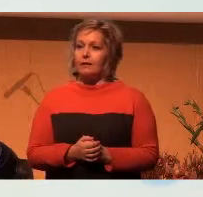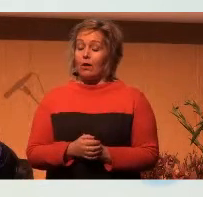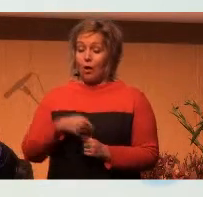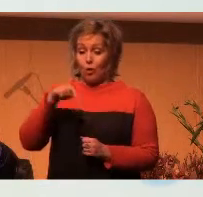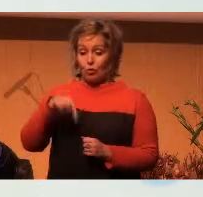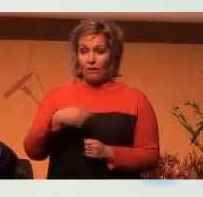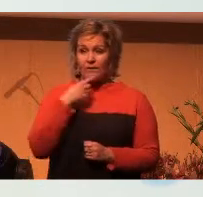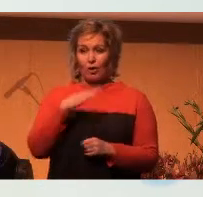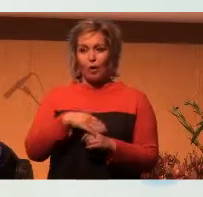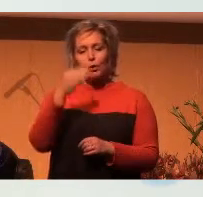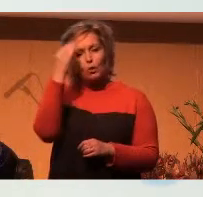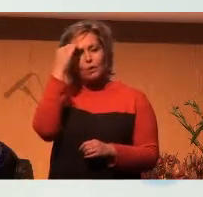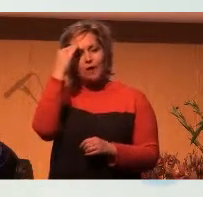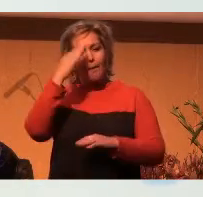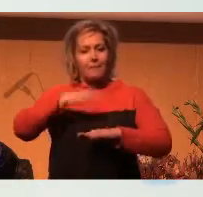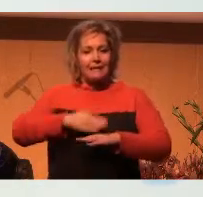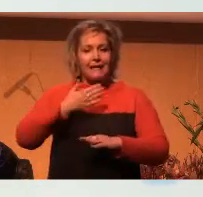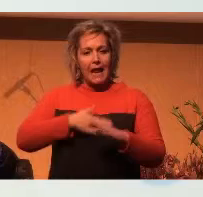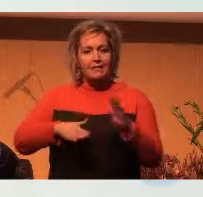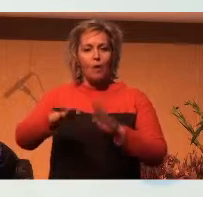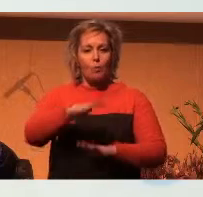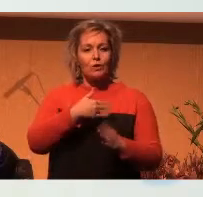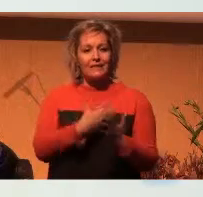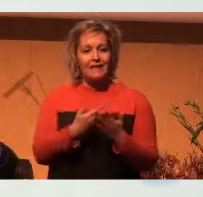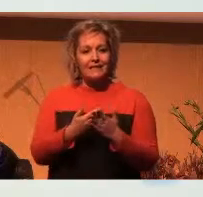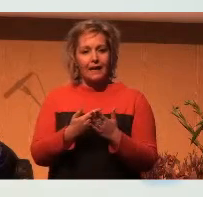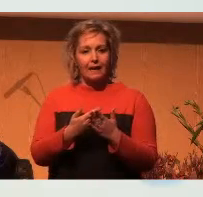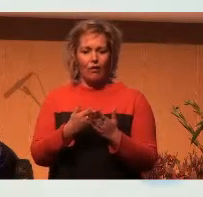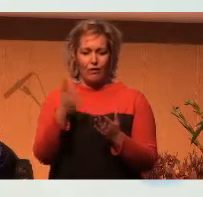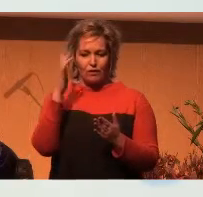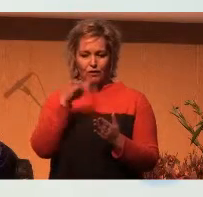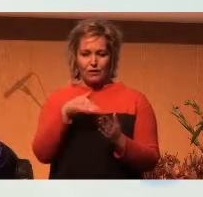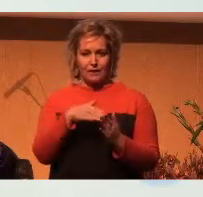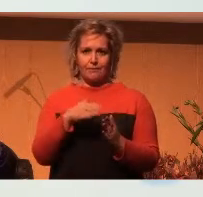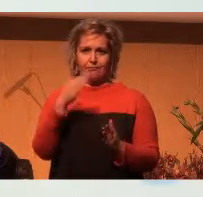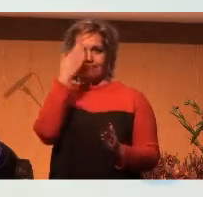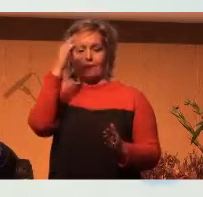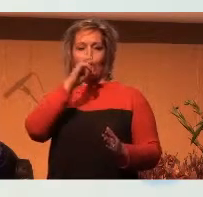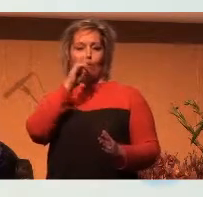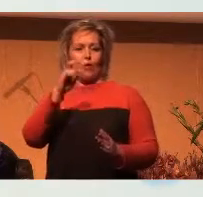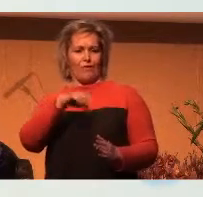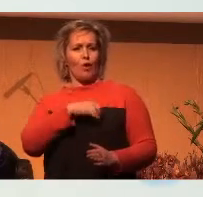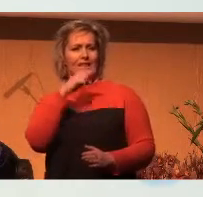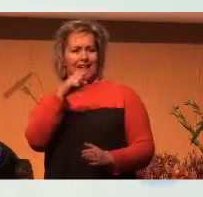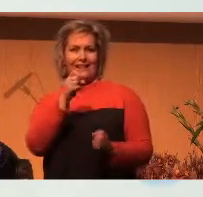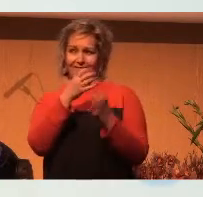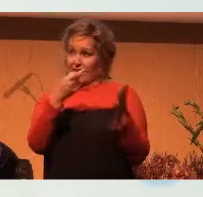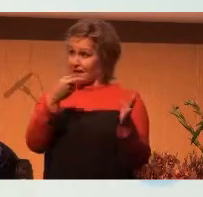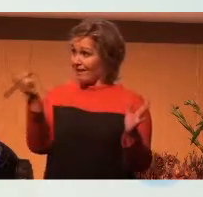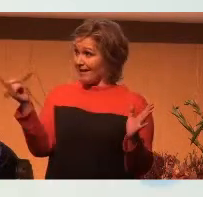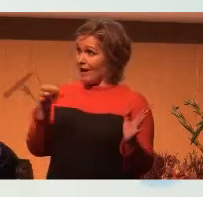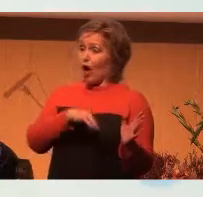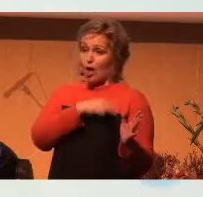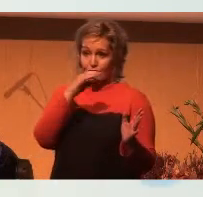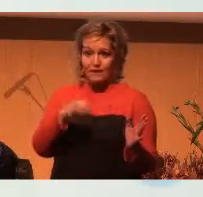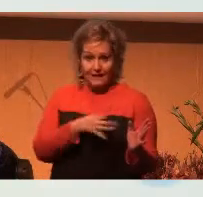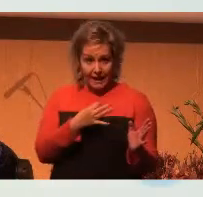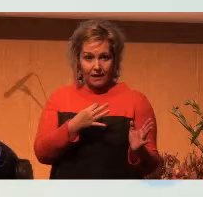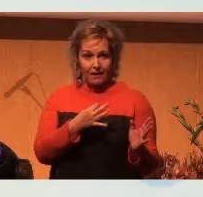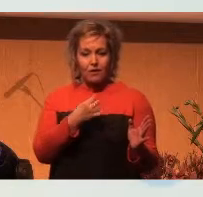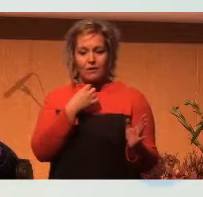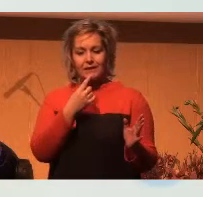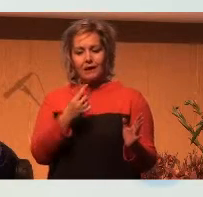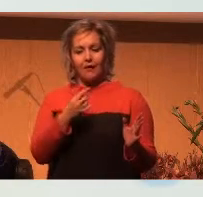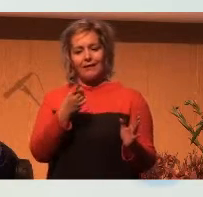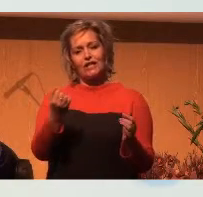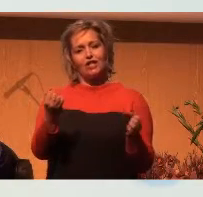Nå så snakker vi om kunnskapsbasert helse- og omsorgstjeneste, og vi synes det er et hedersord. Vi ønsker det, og jeg tror de fleste av dere ønsker og sier